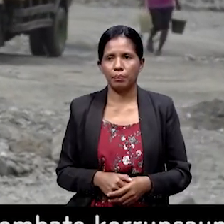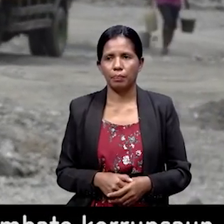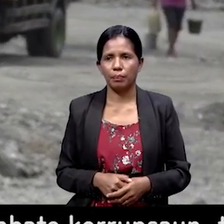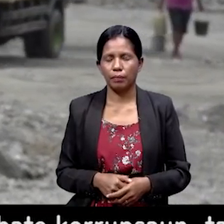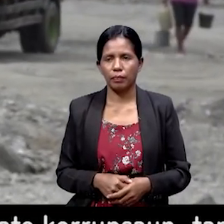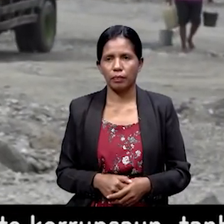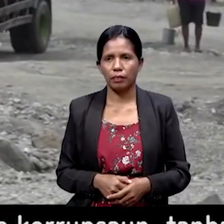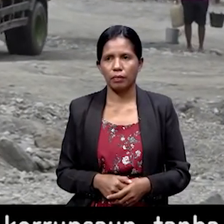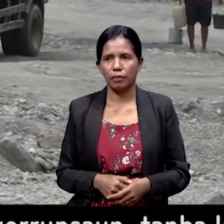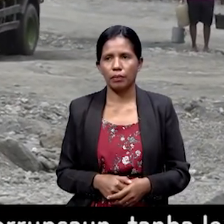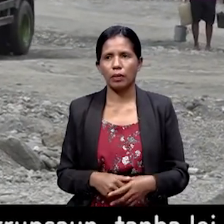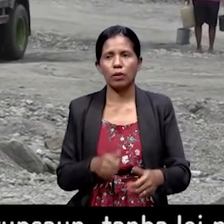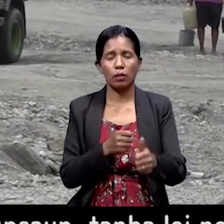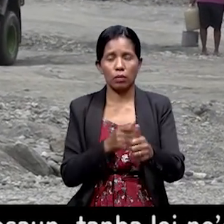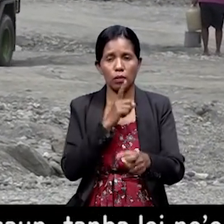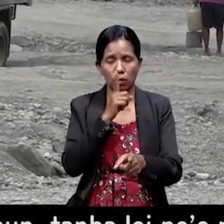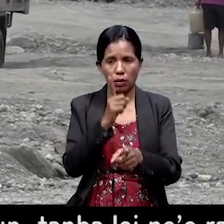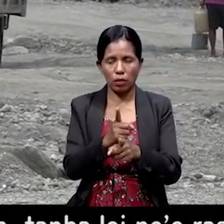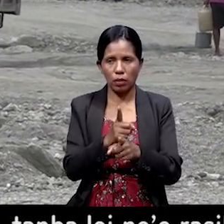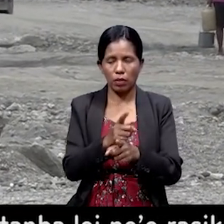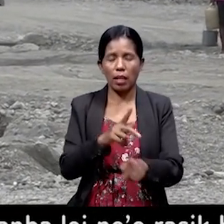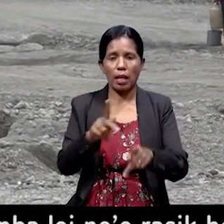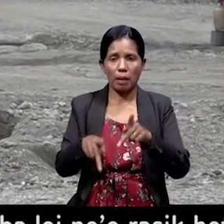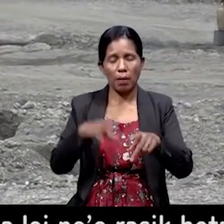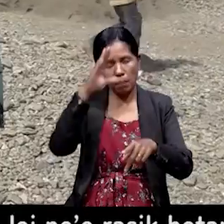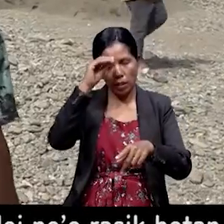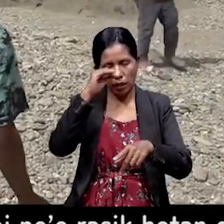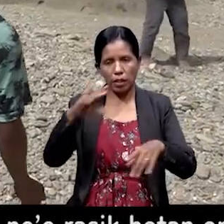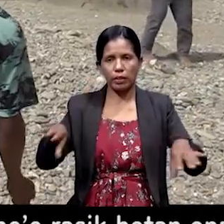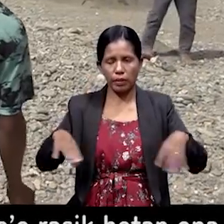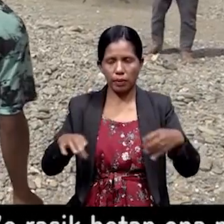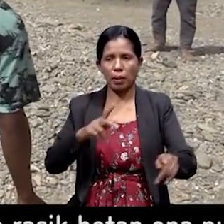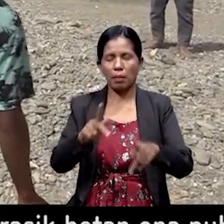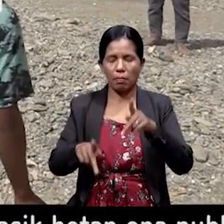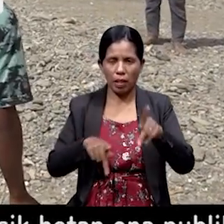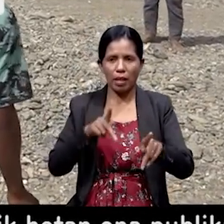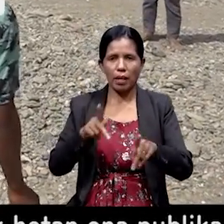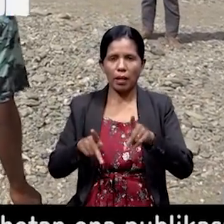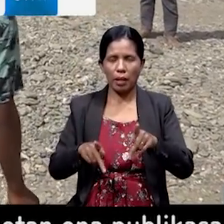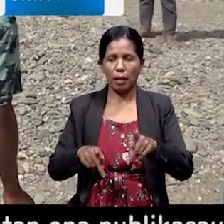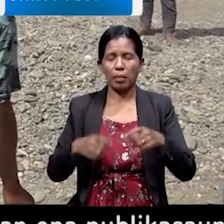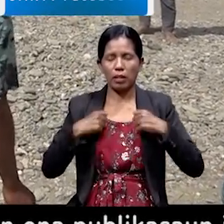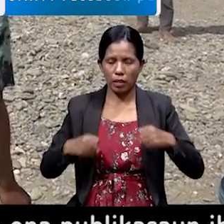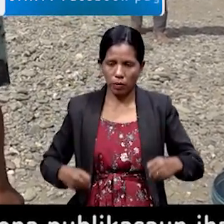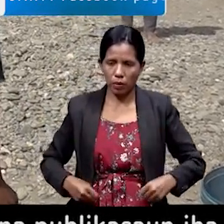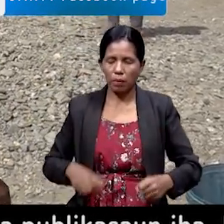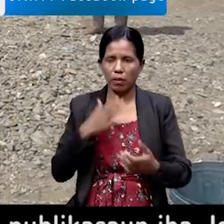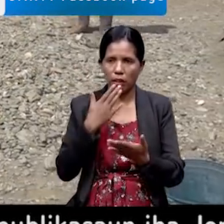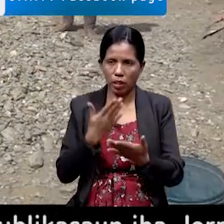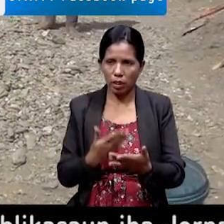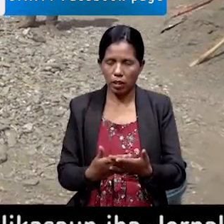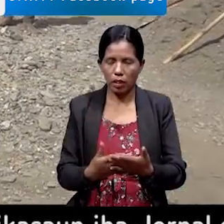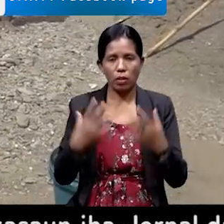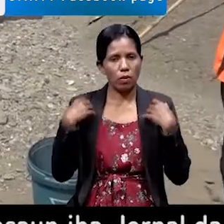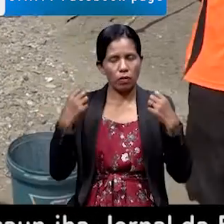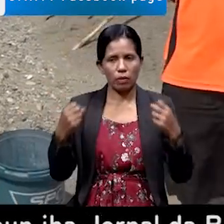Tur lolos pinyiru rai henek ne mane nia servisu noba ema hirak nebe kondisaun Saudi dia no forti mai